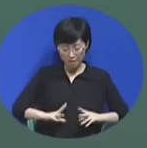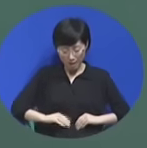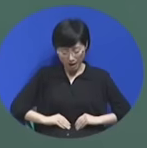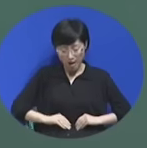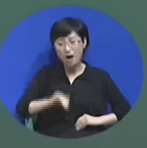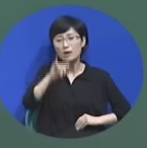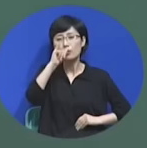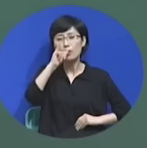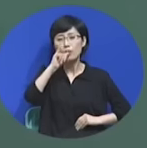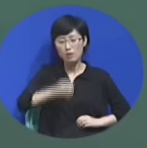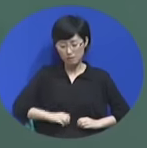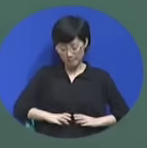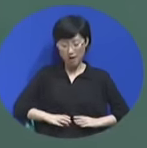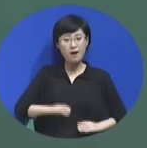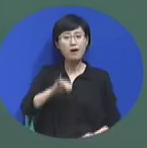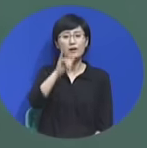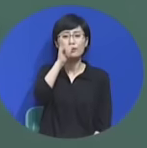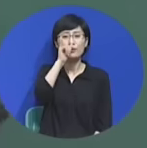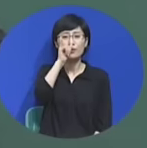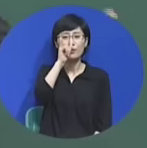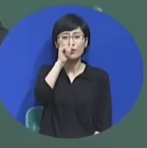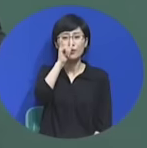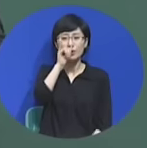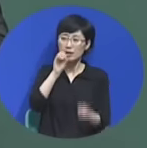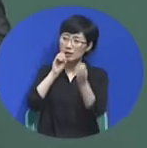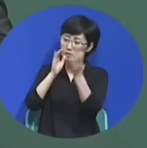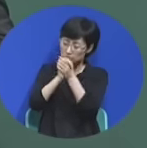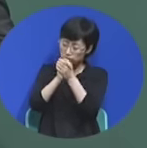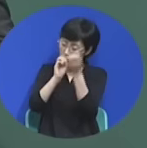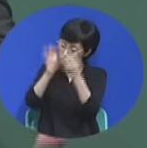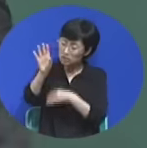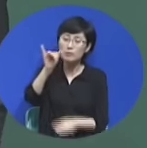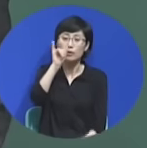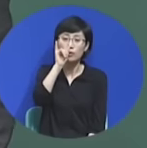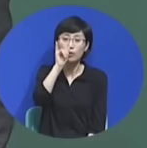있고 也有吃饱的时候 뭐 쉽게 얘기하면 응답 받을 때도 있고